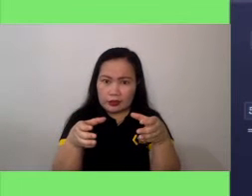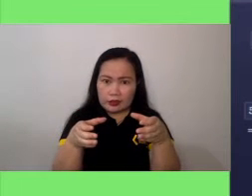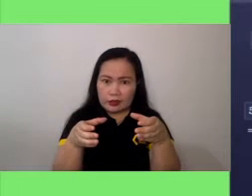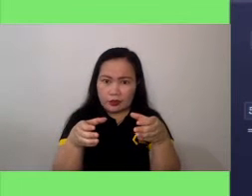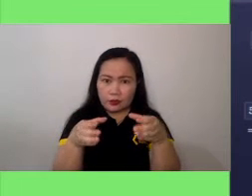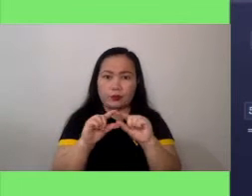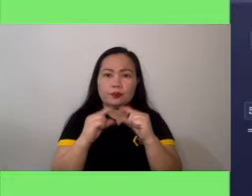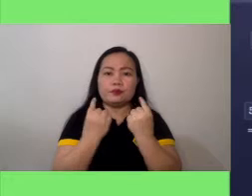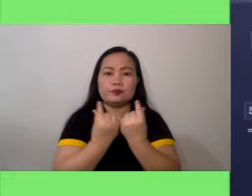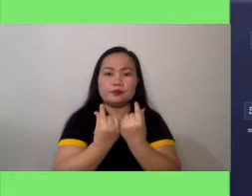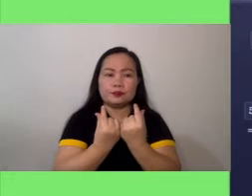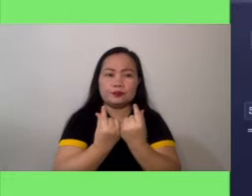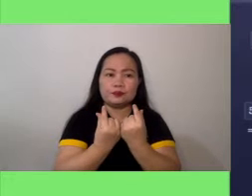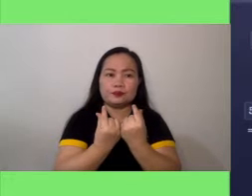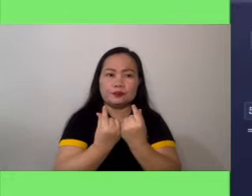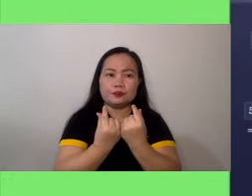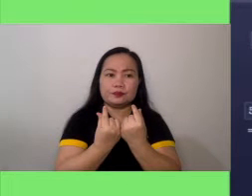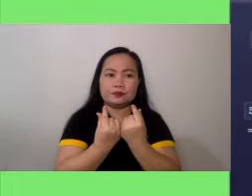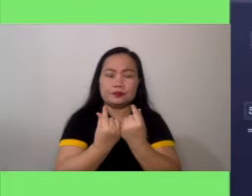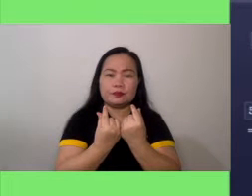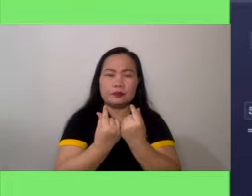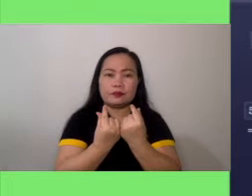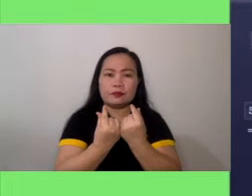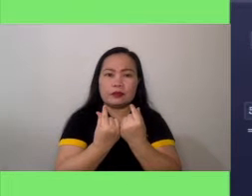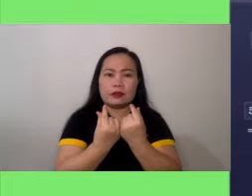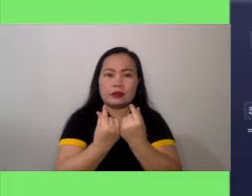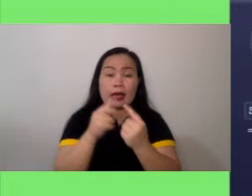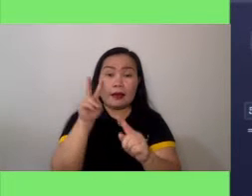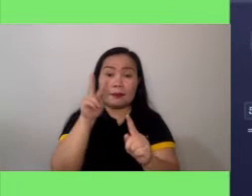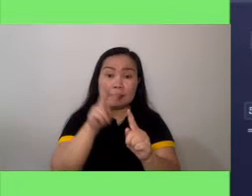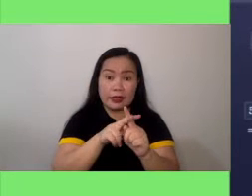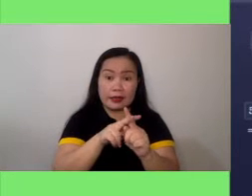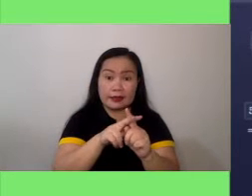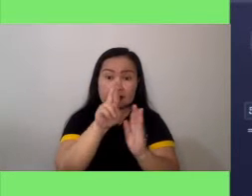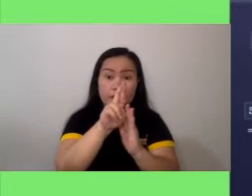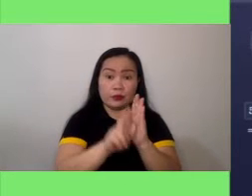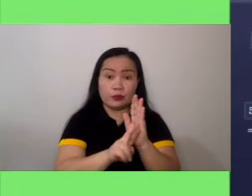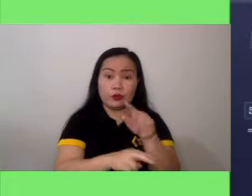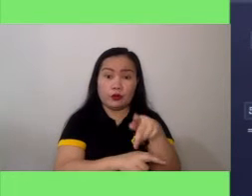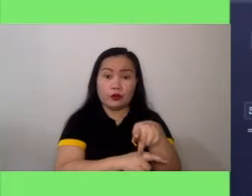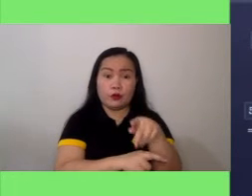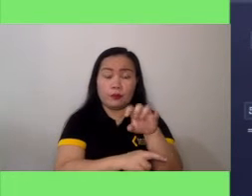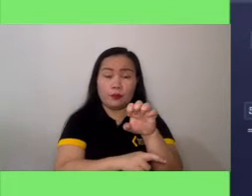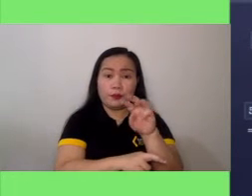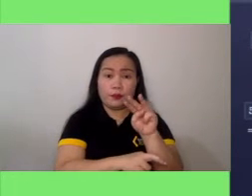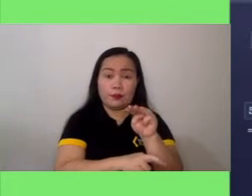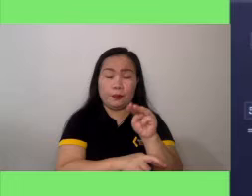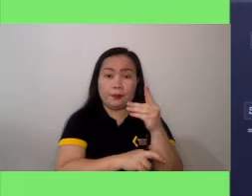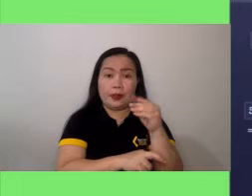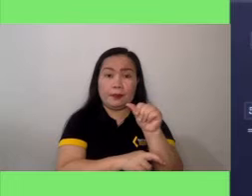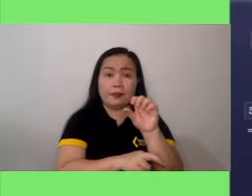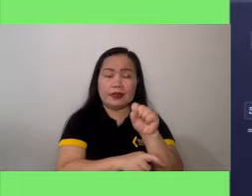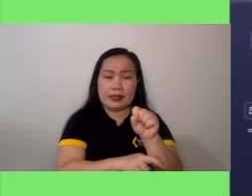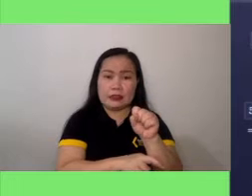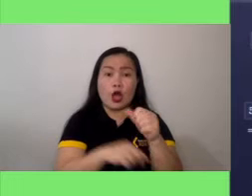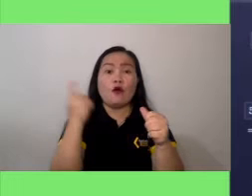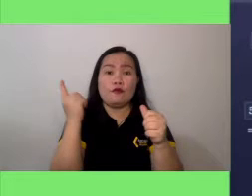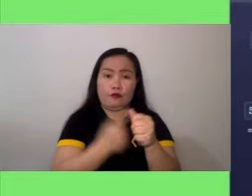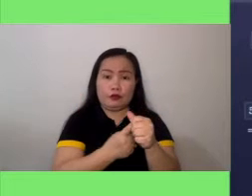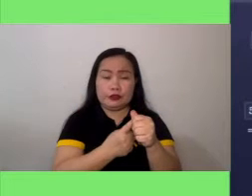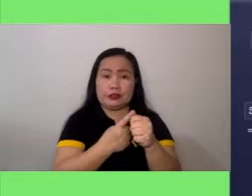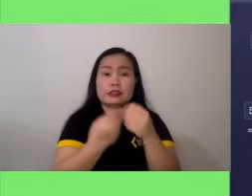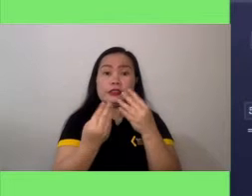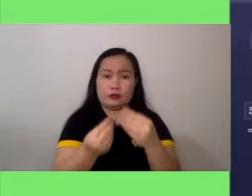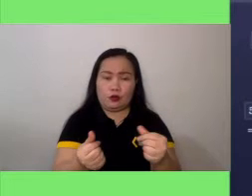pag naka-group. Kapag naka-group, by applying the rule of PEMDAS, ibig sabihin, uunahin po natin yung